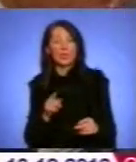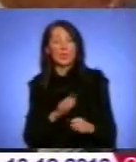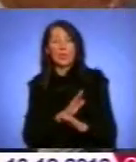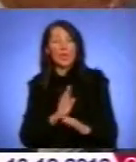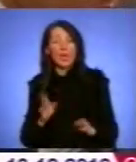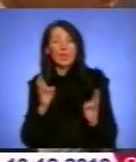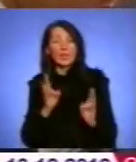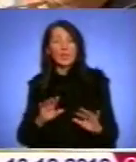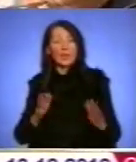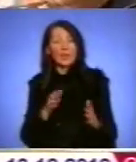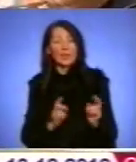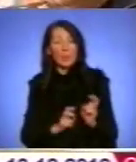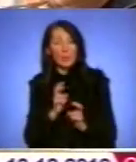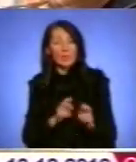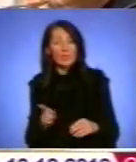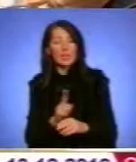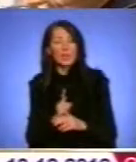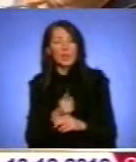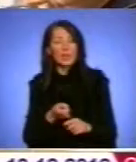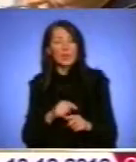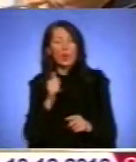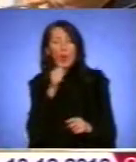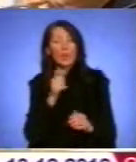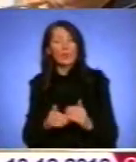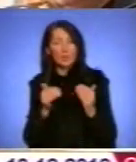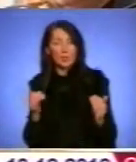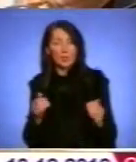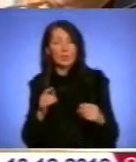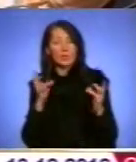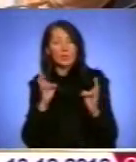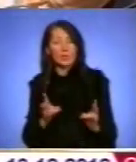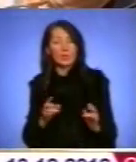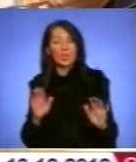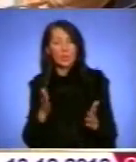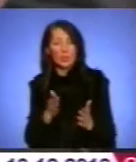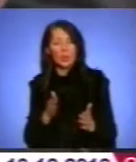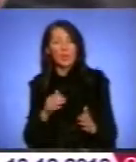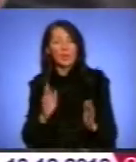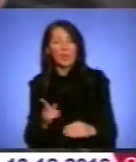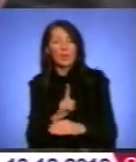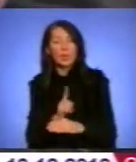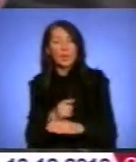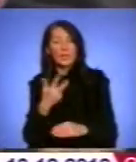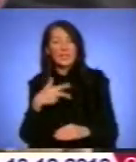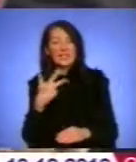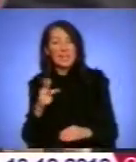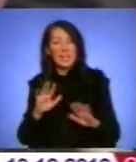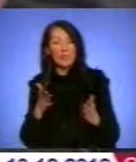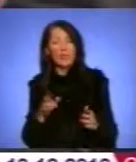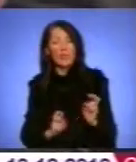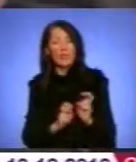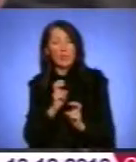На Тернопільщині цьогоріч їх побільшало. Лише в обласному центрі сталося 33 випадки виробничого травматизму, два з